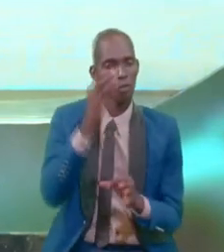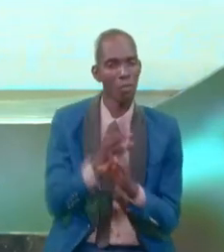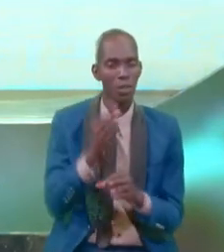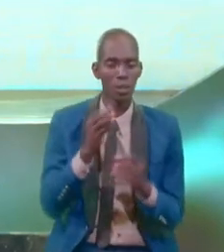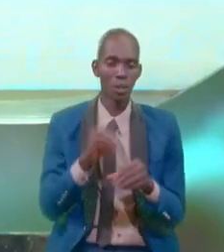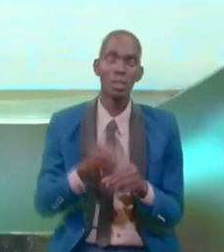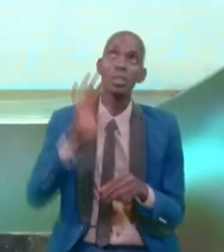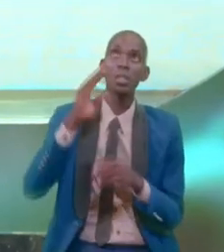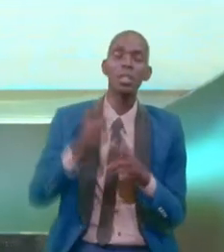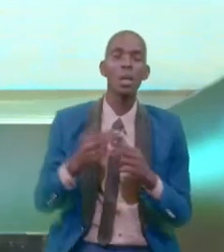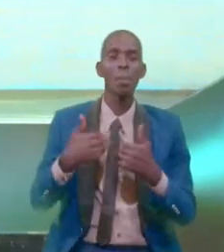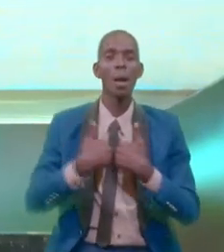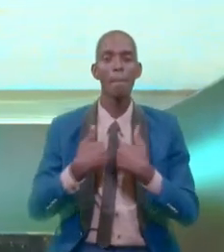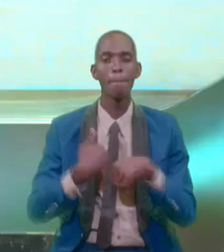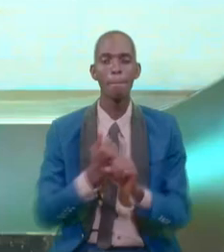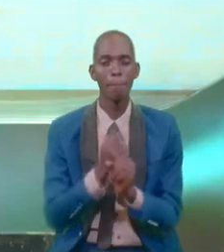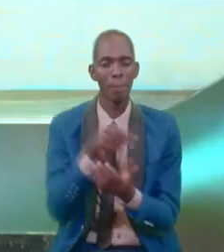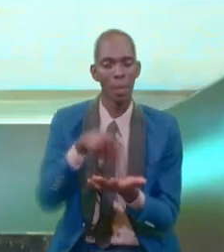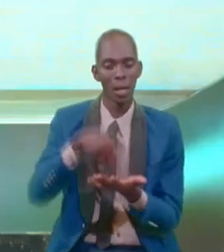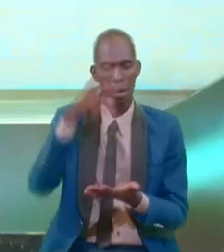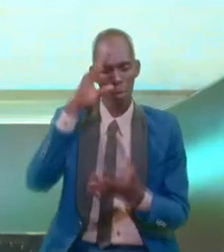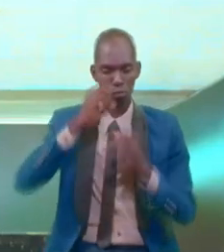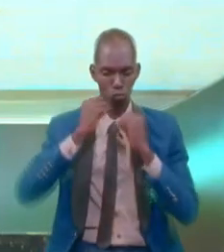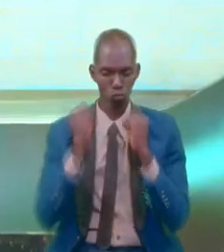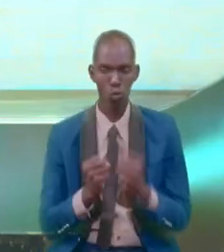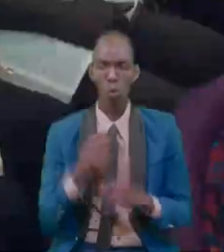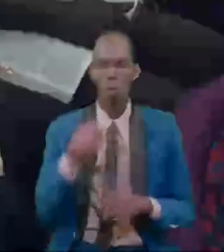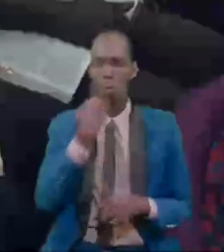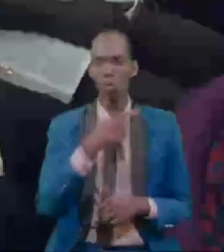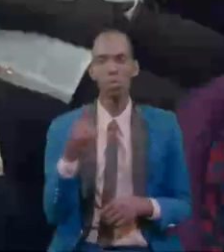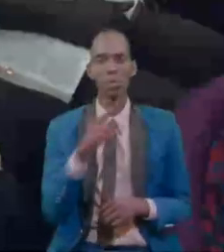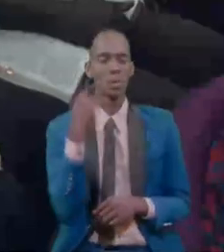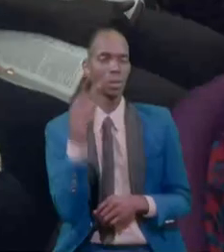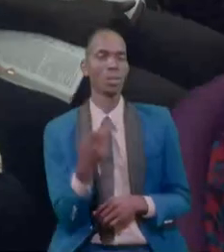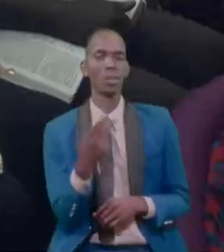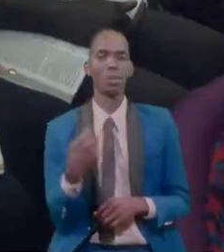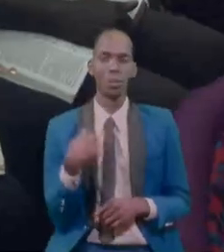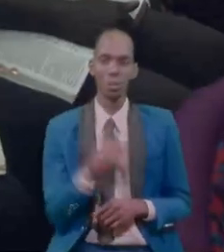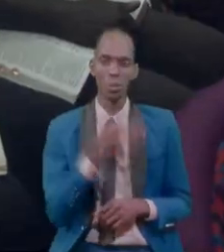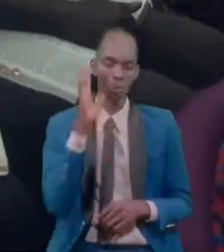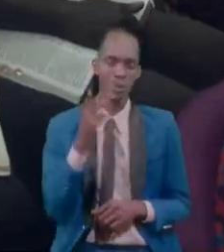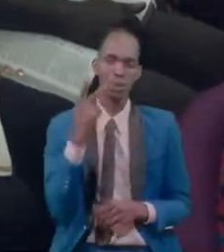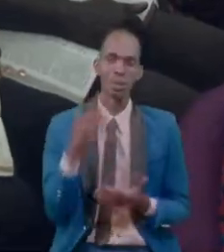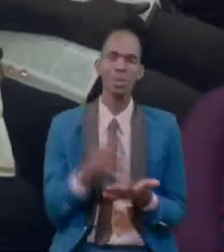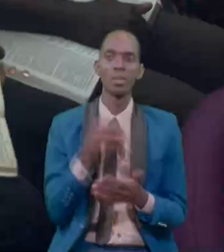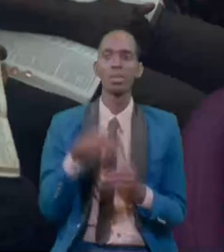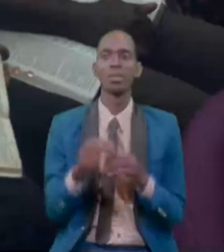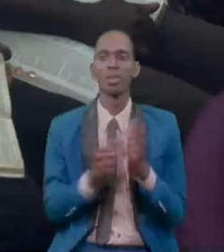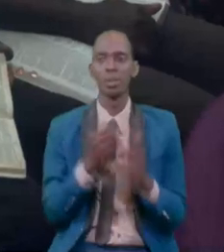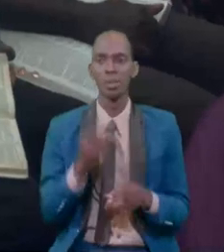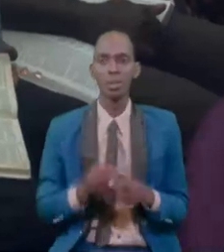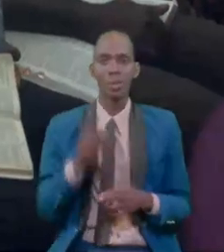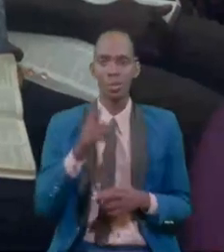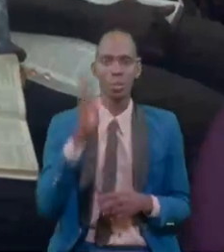homme cette entière guérison en présence de vous tous. Nous vous verrons. Nous